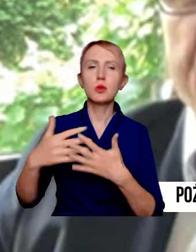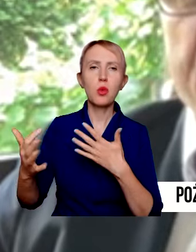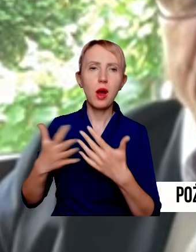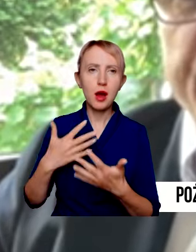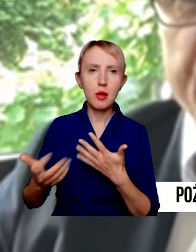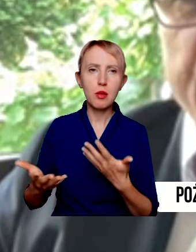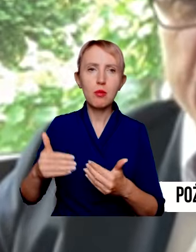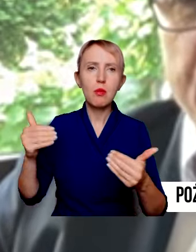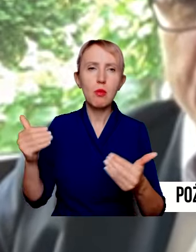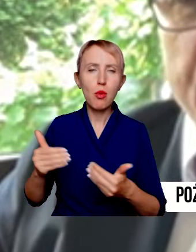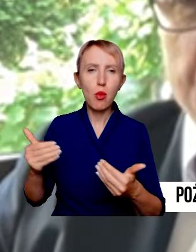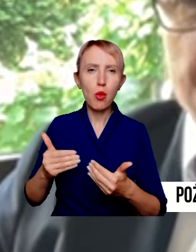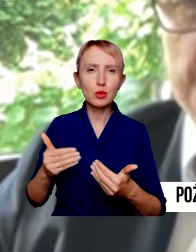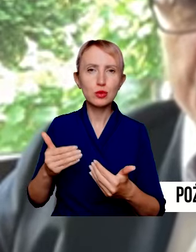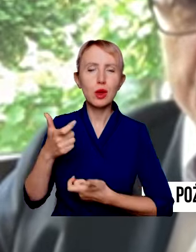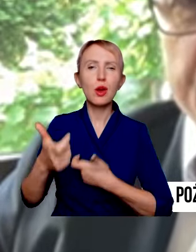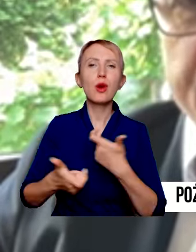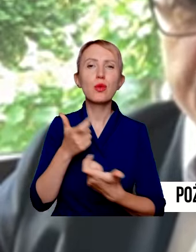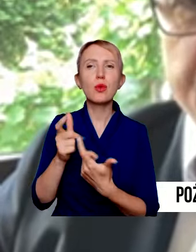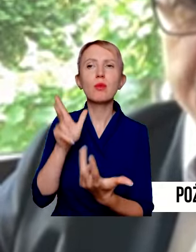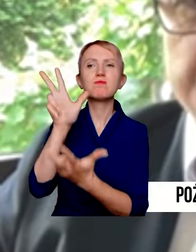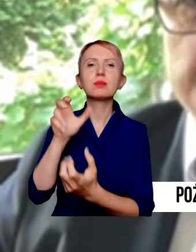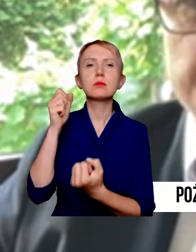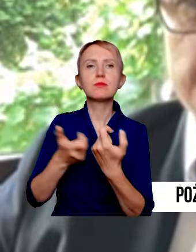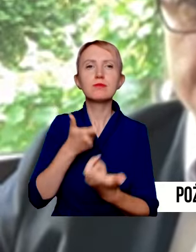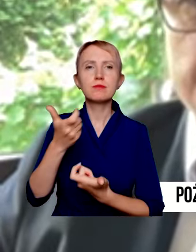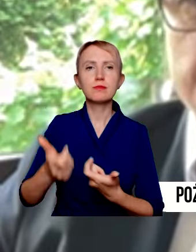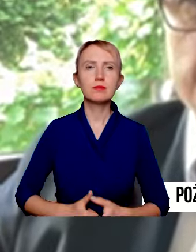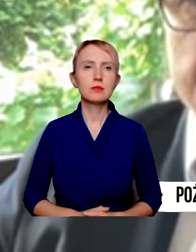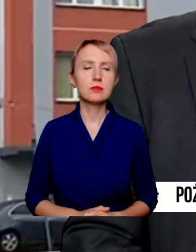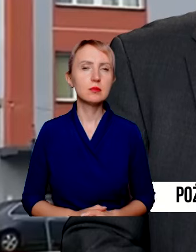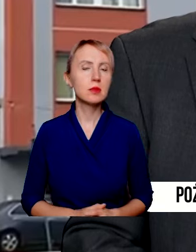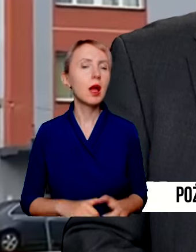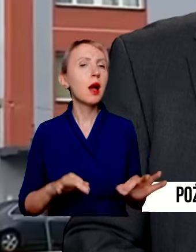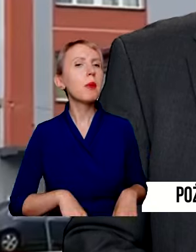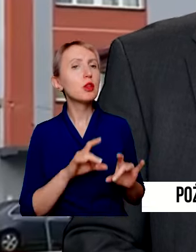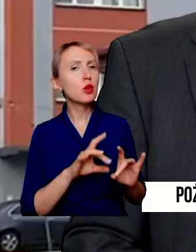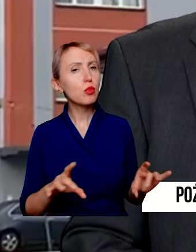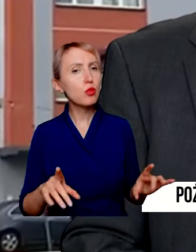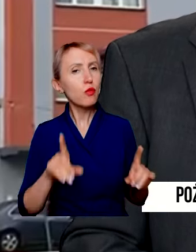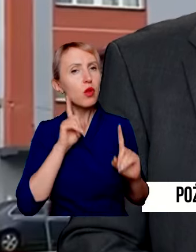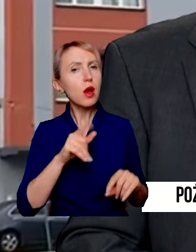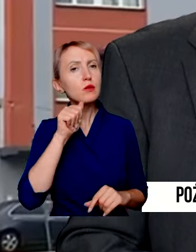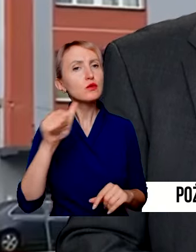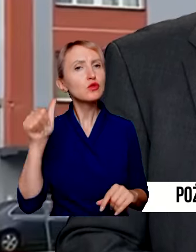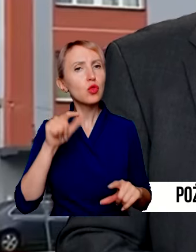można poddawać tego typu testom. Panie profesorze, no właśnie, a wczoraj wybory